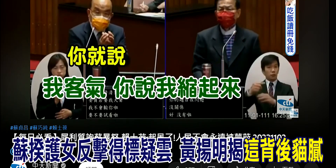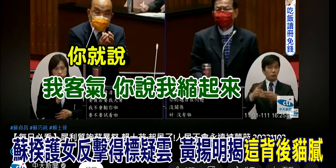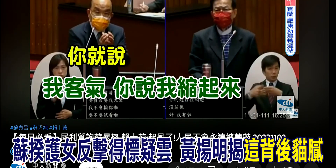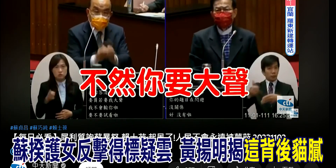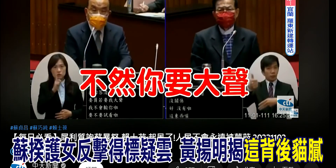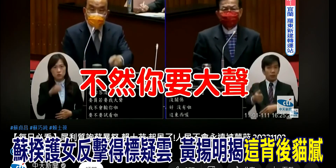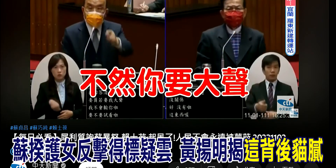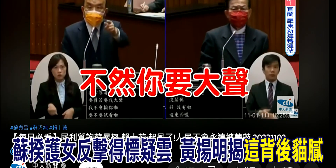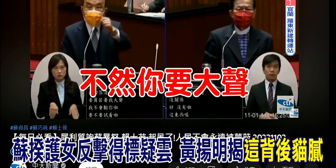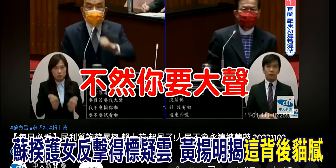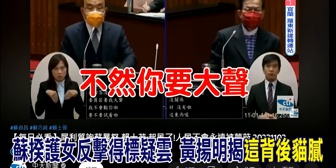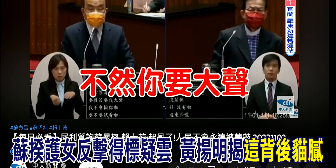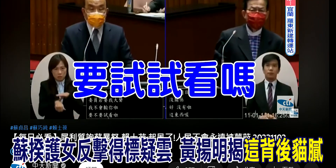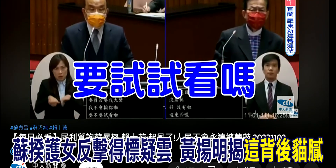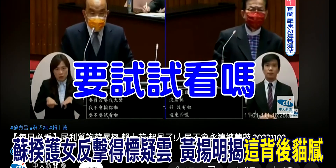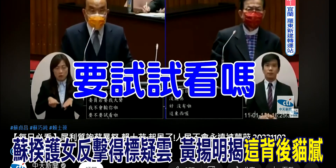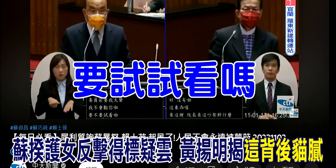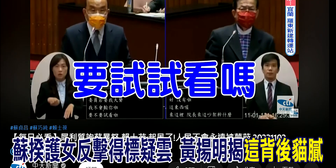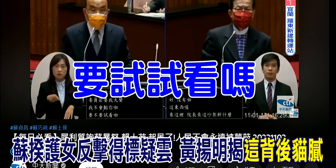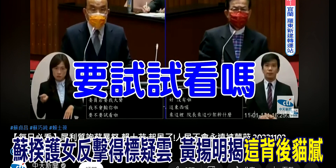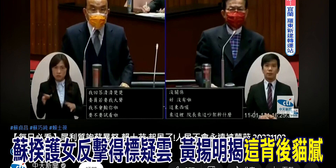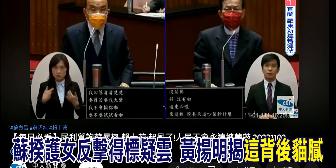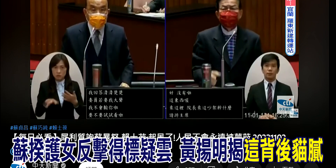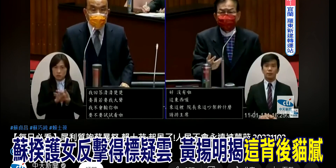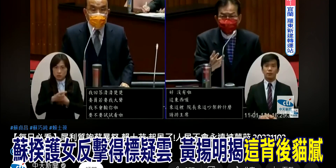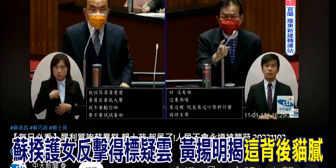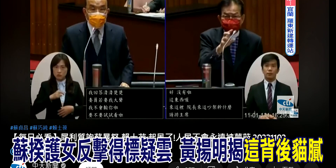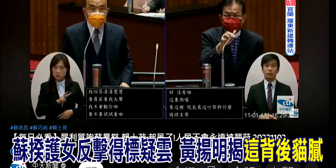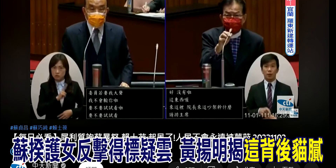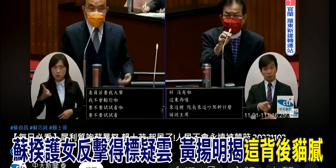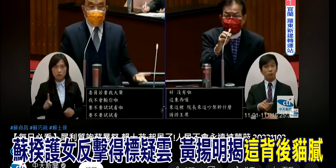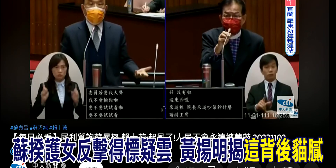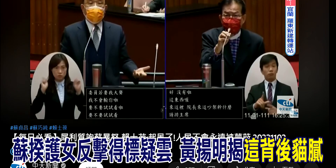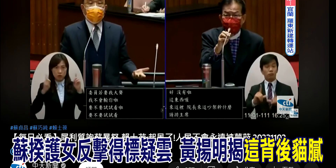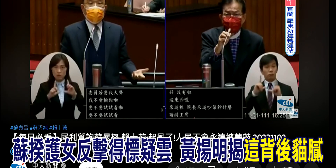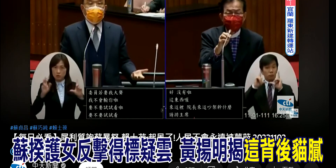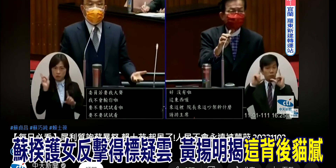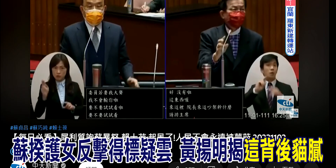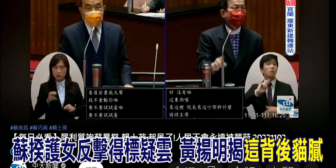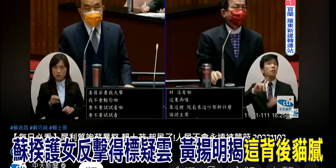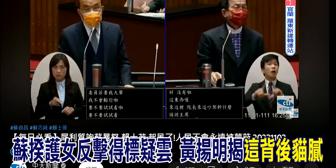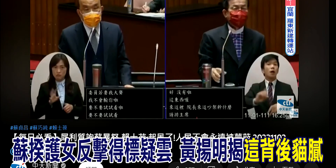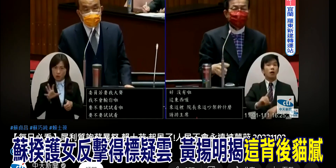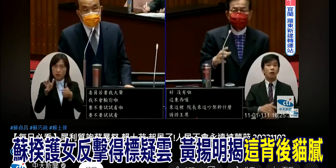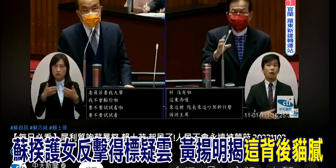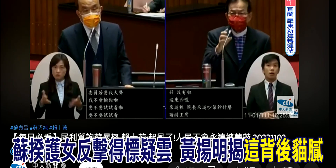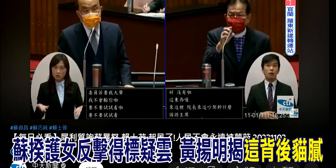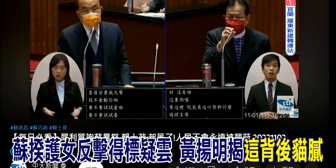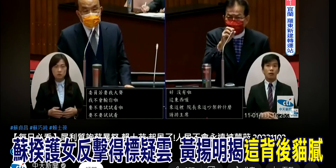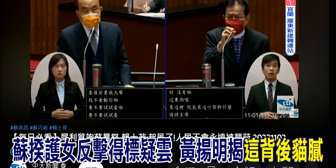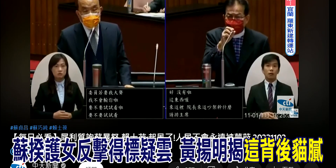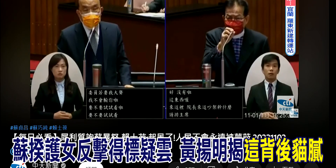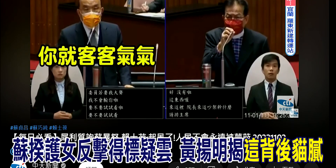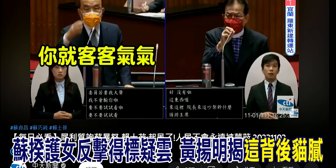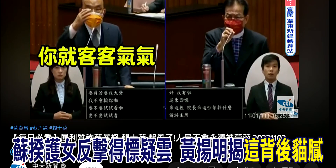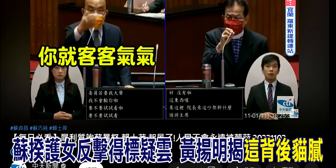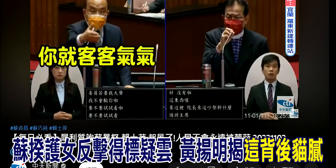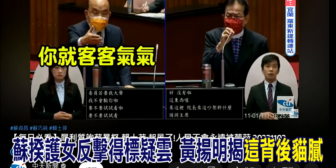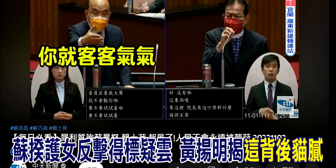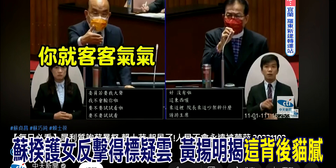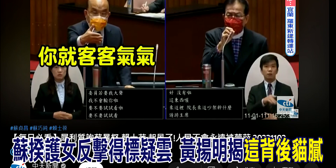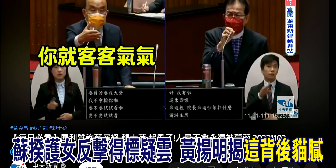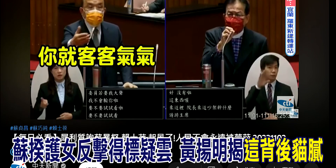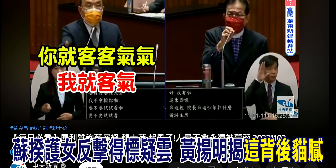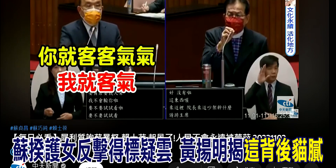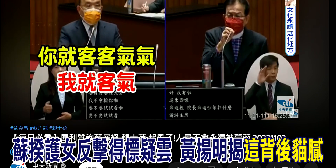结，啊，我讲阿伯，你要大声，要气话嘛？不。 啊，你要大声，要笑笑咩？ 来啊， 来这里。你比方讲讲道理 的客客